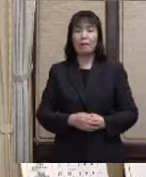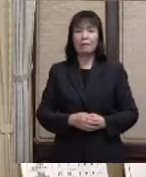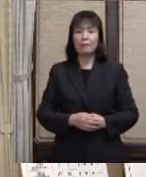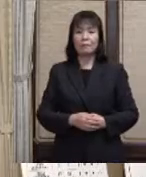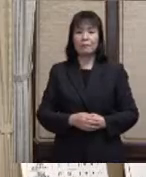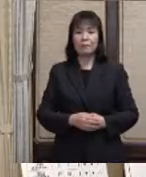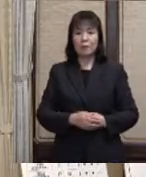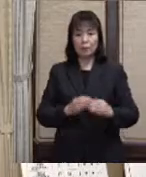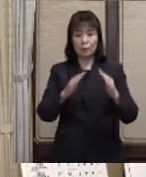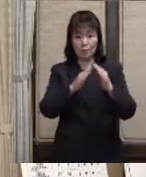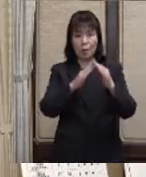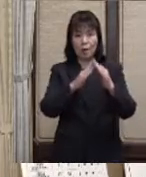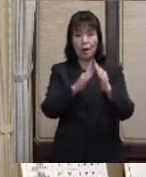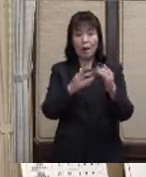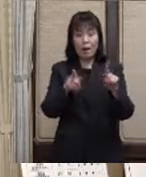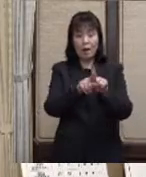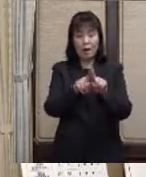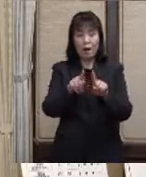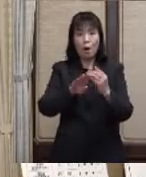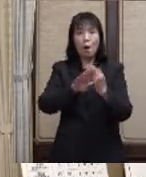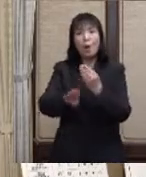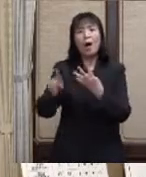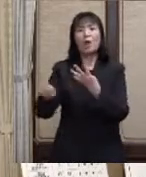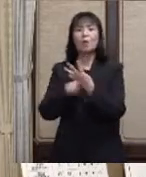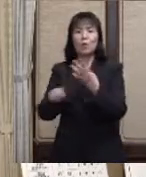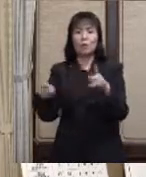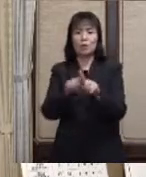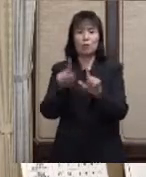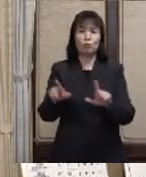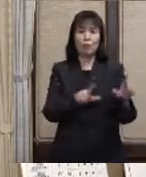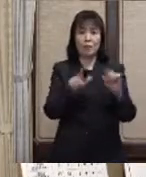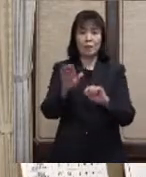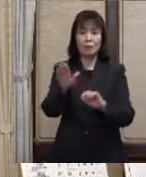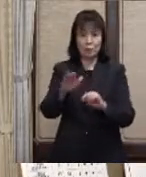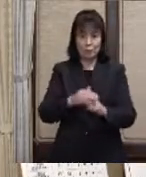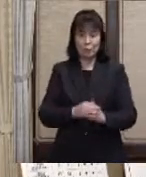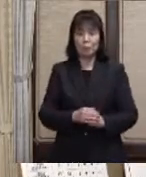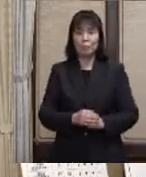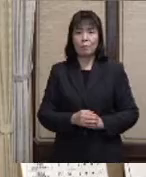お家は同居の家族、他に4名いらっしゃいます。